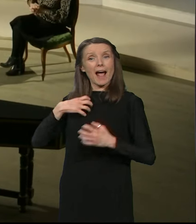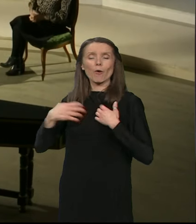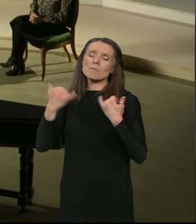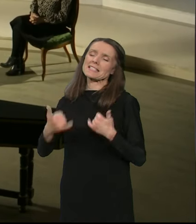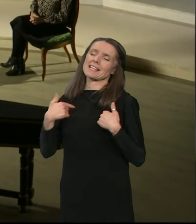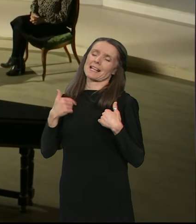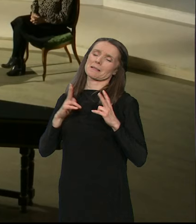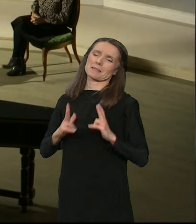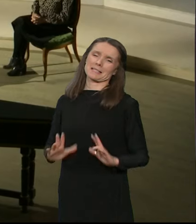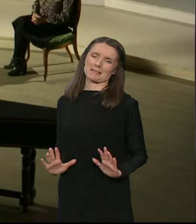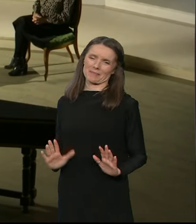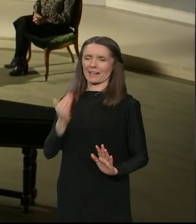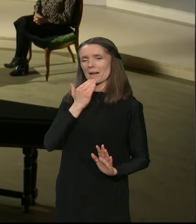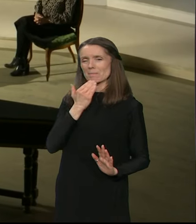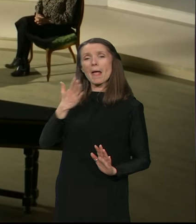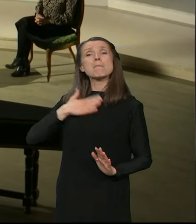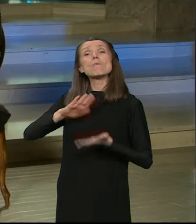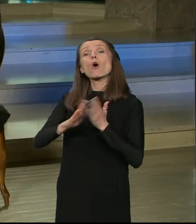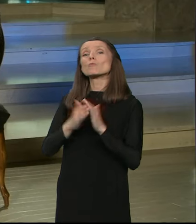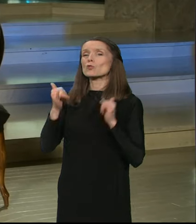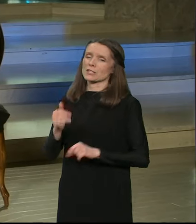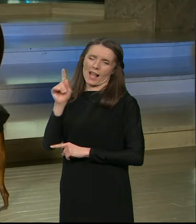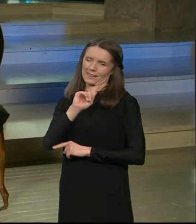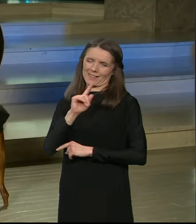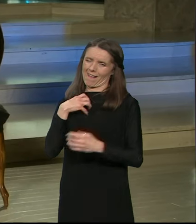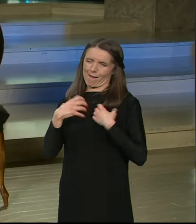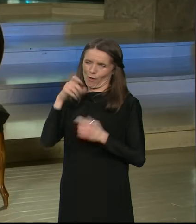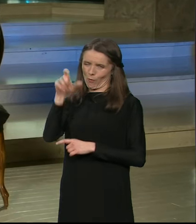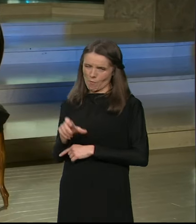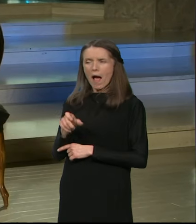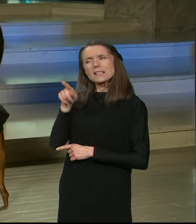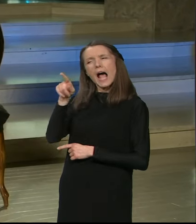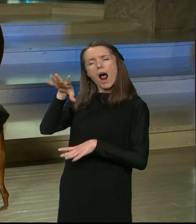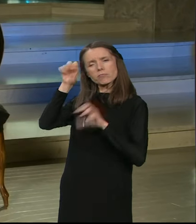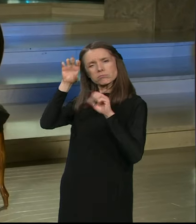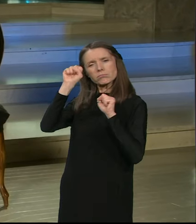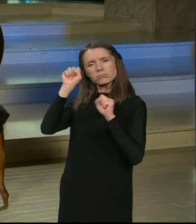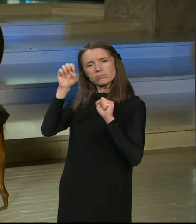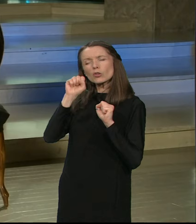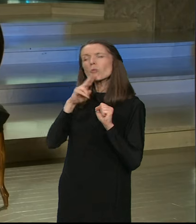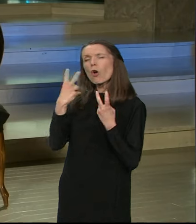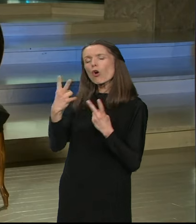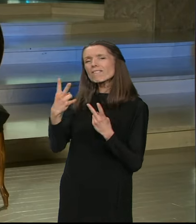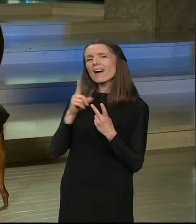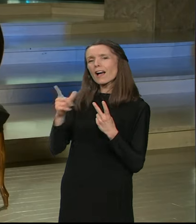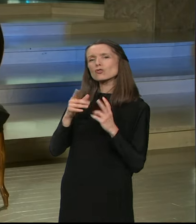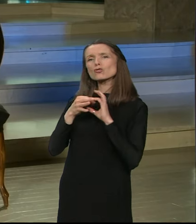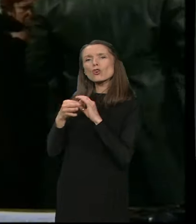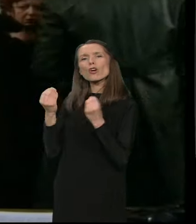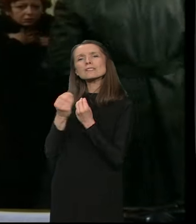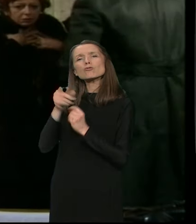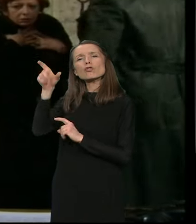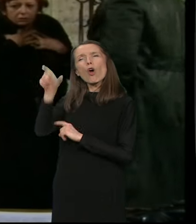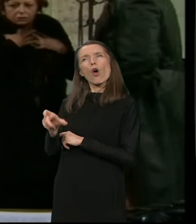Moj muž sada nije glumac, ali se dosta razume i to je vrlo važna karika u našem odnosu da on ima umetničku